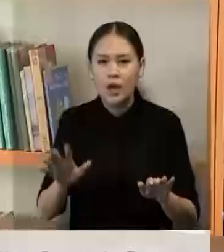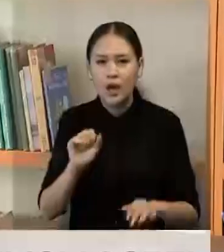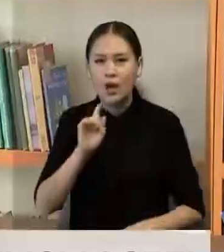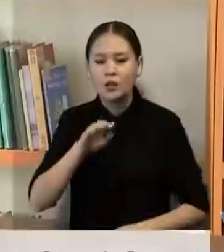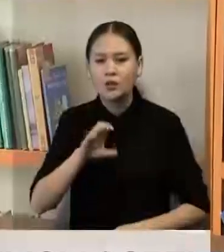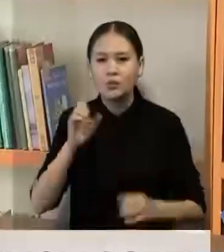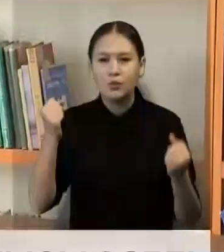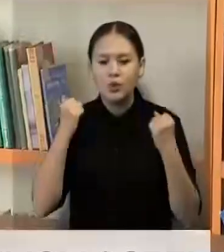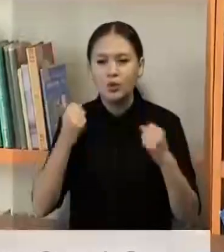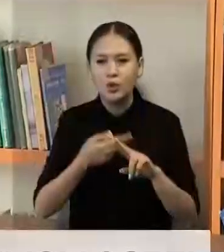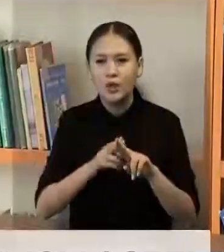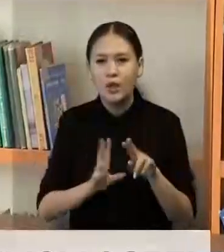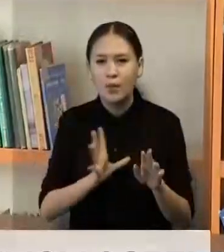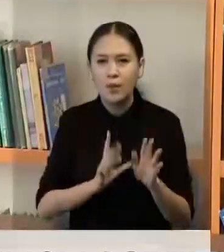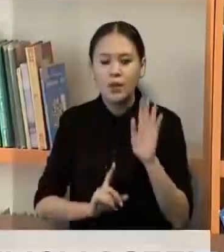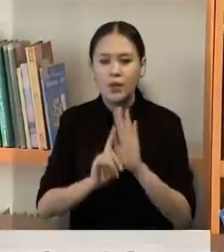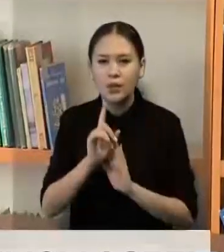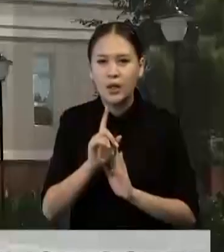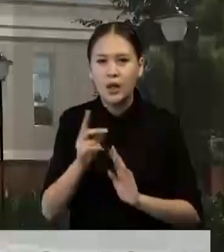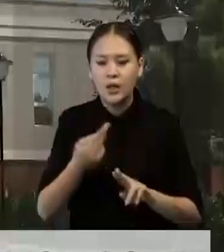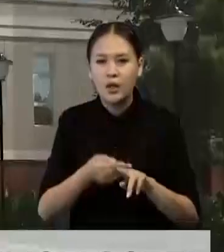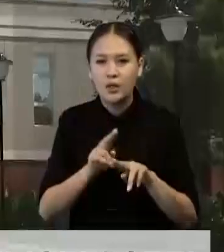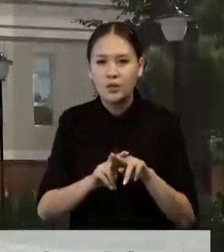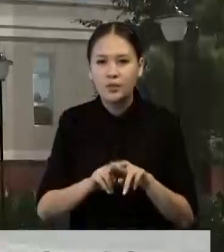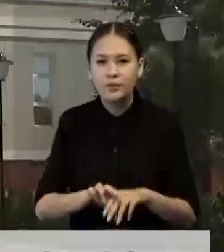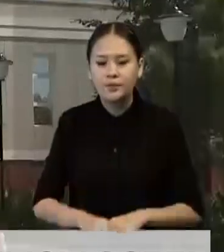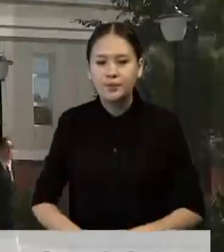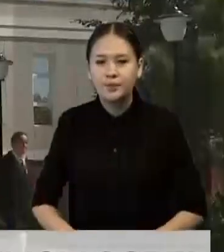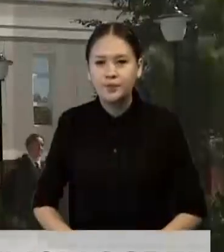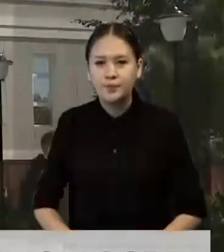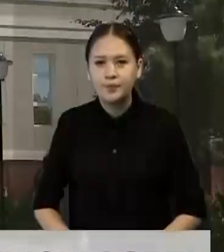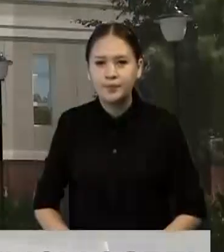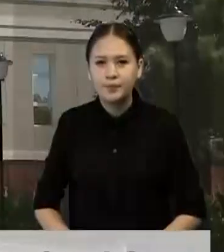спорт бағдарламасының жай-жапсары да сөз болды. Қамбар Бекенов, Әлхайдар Тұрлыхан, Қызылорда, Хабар 24.